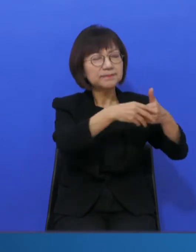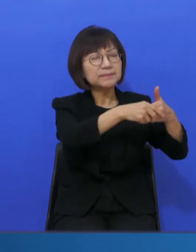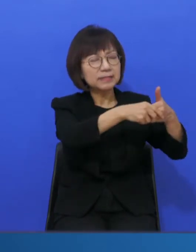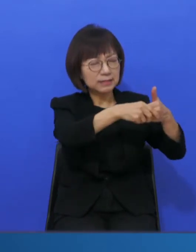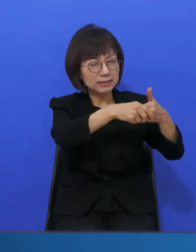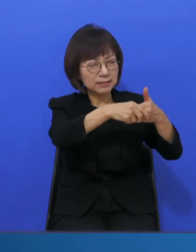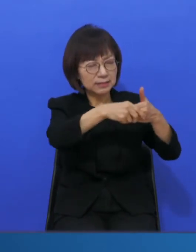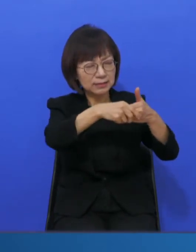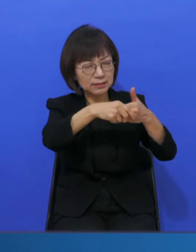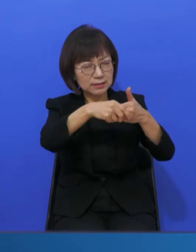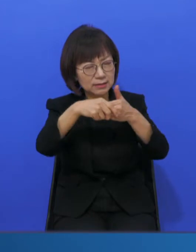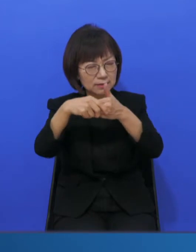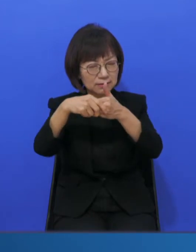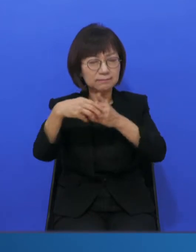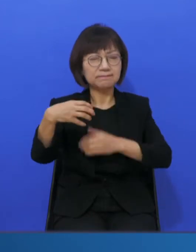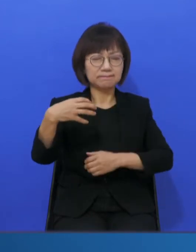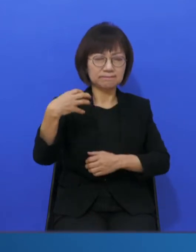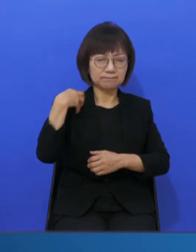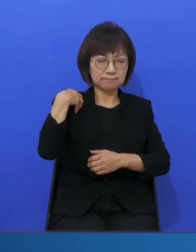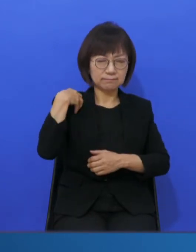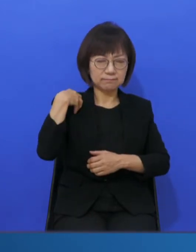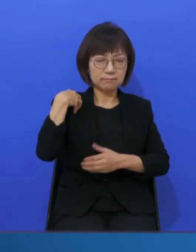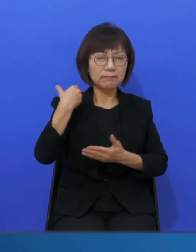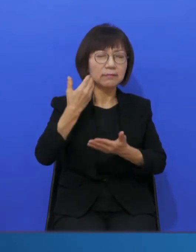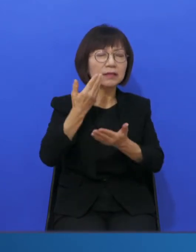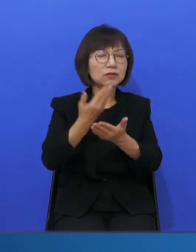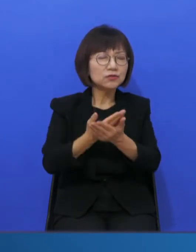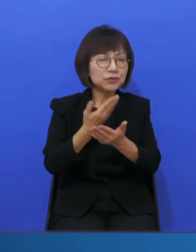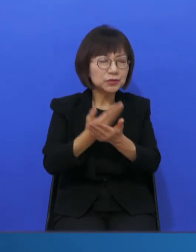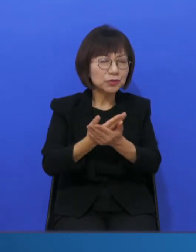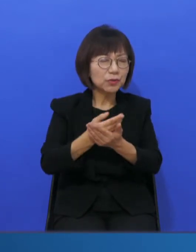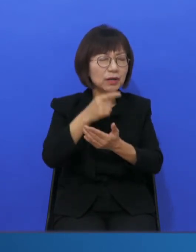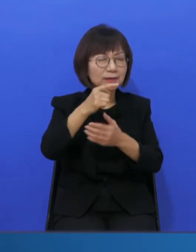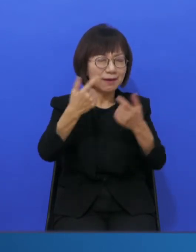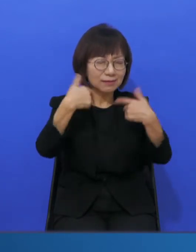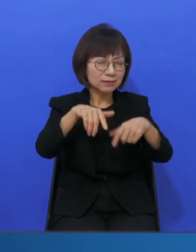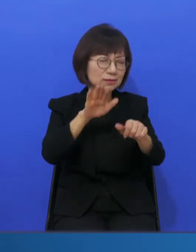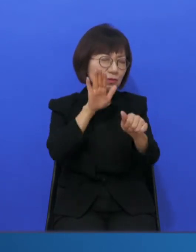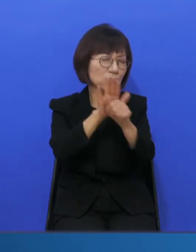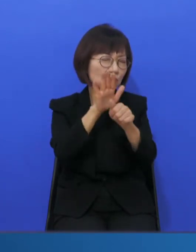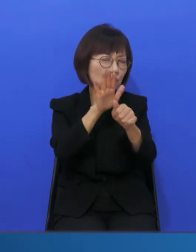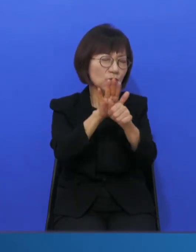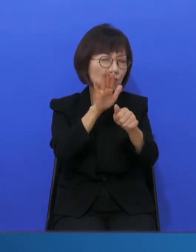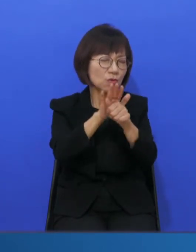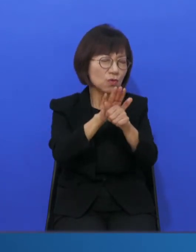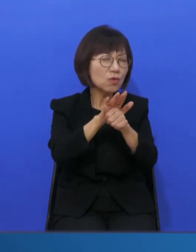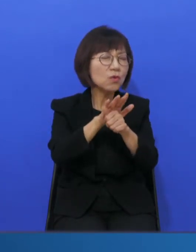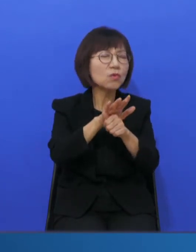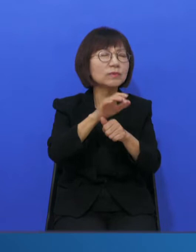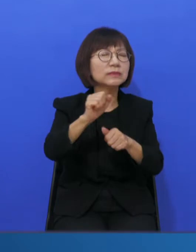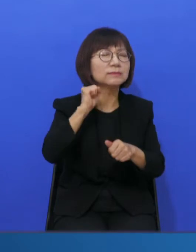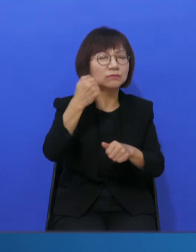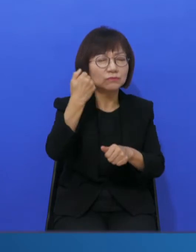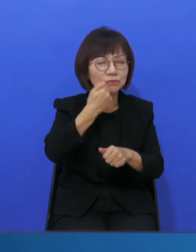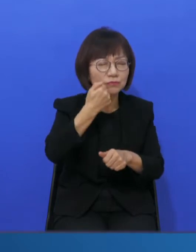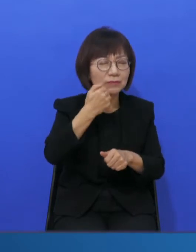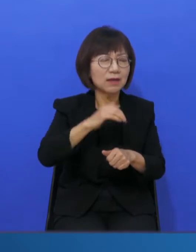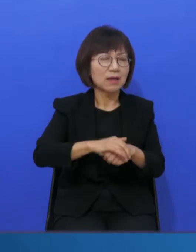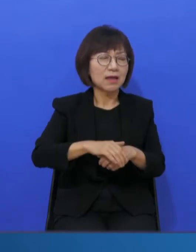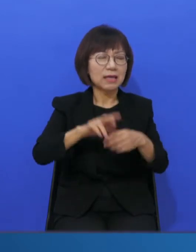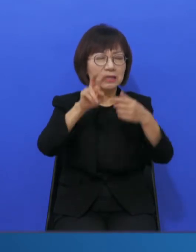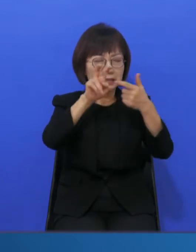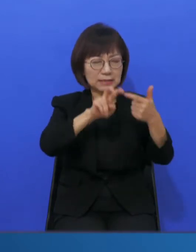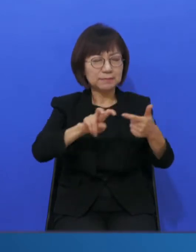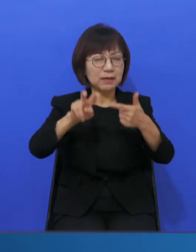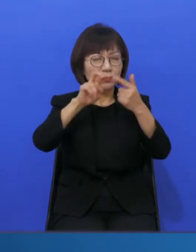교회가 있게 하옵소서. And for the last 30 years, whom God has placed to lead us towards world evangelization, pour your blessings upon the Alliance, the